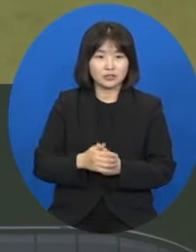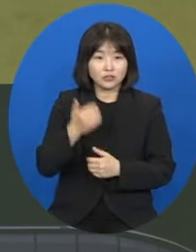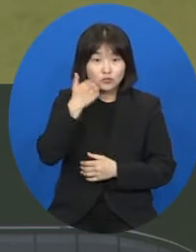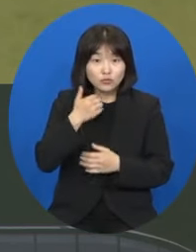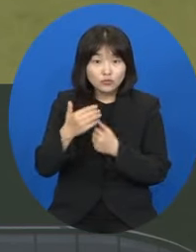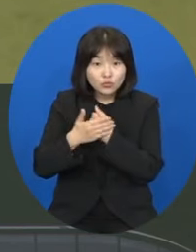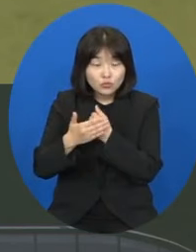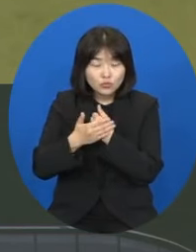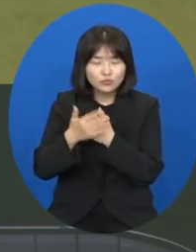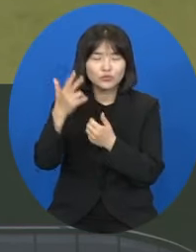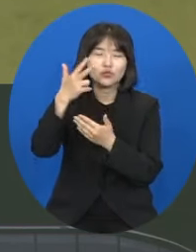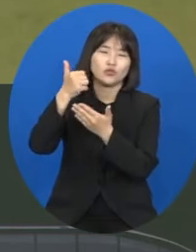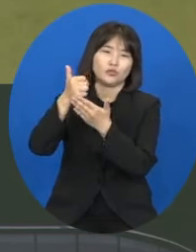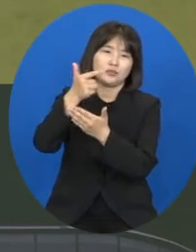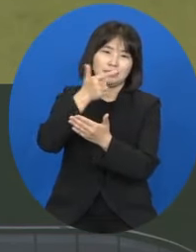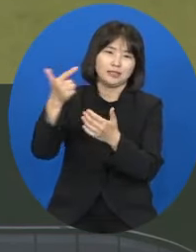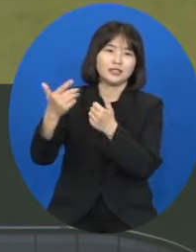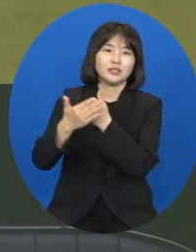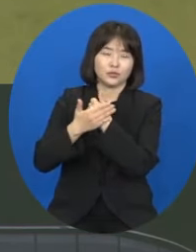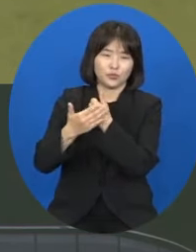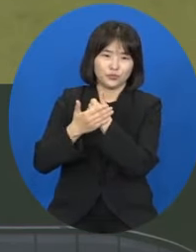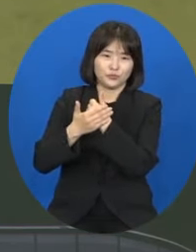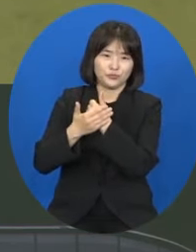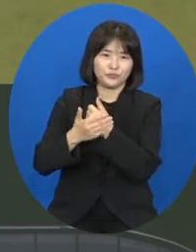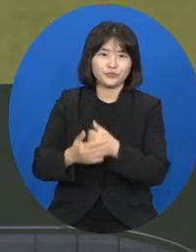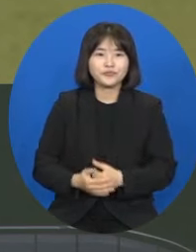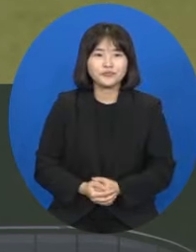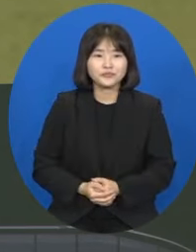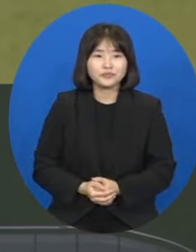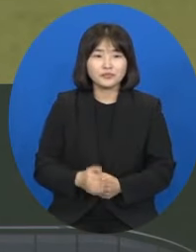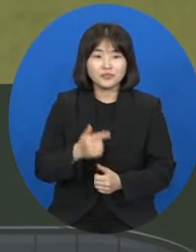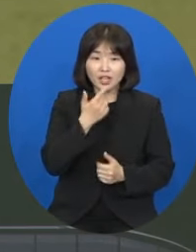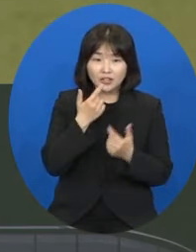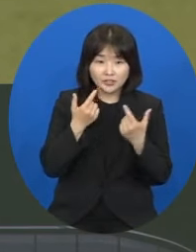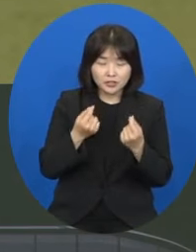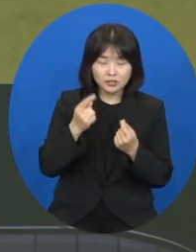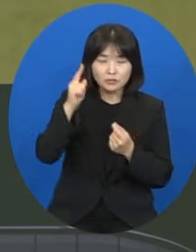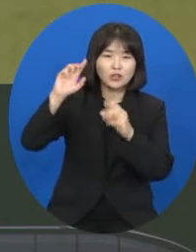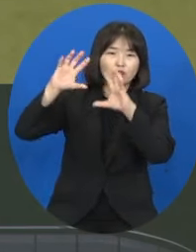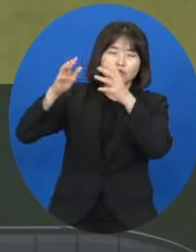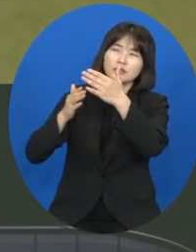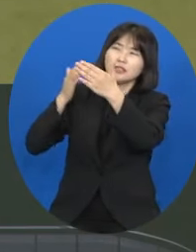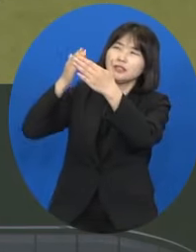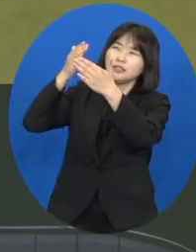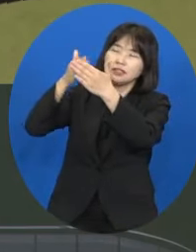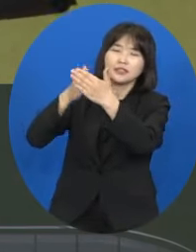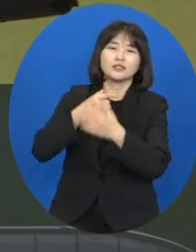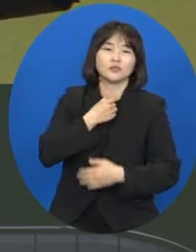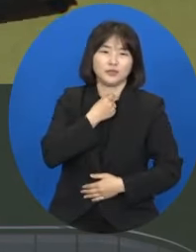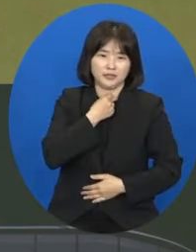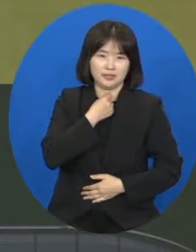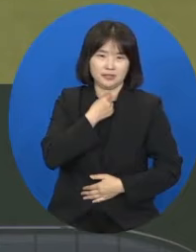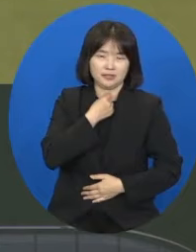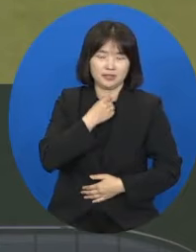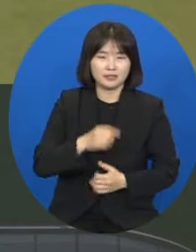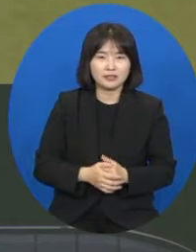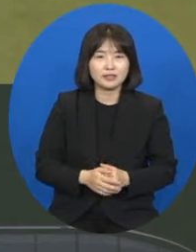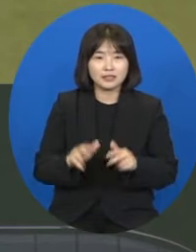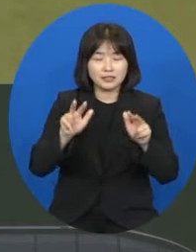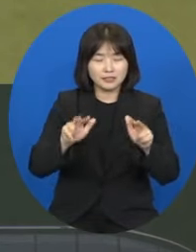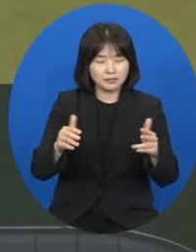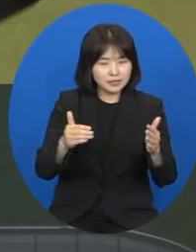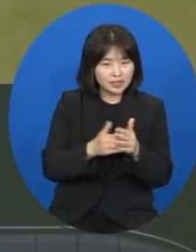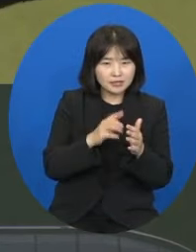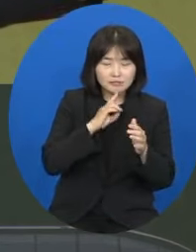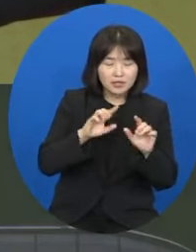도움으로요? 주의 크신 도움으로. 이와 같이 천국에도 이르기를 원하네. 지금까지만이